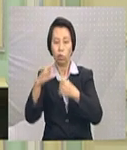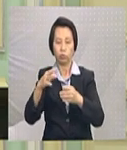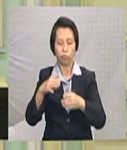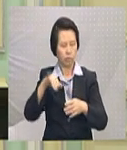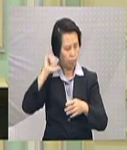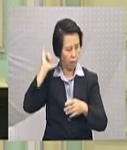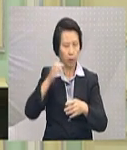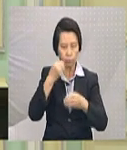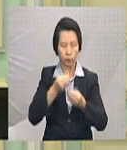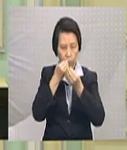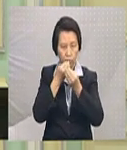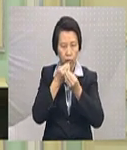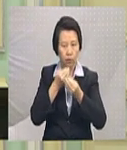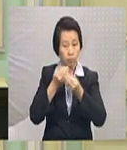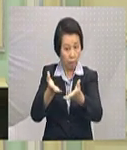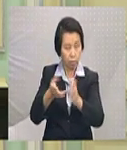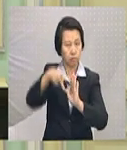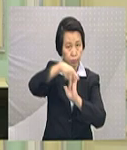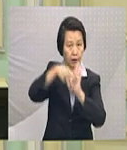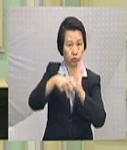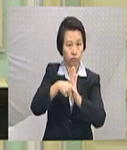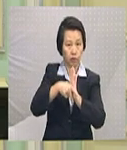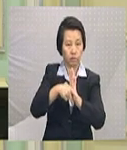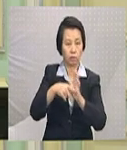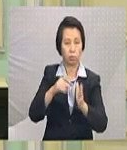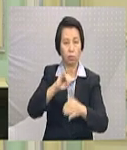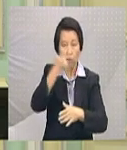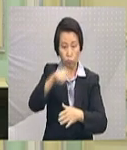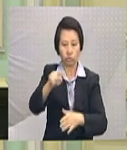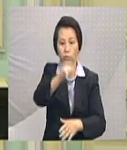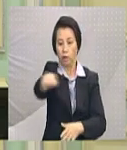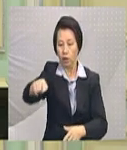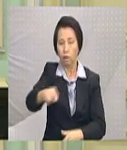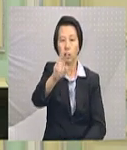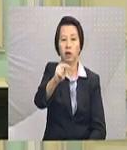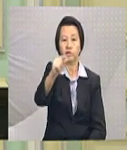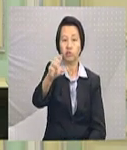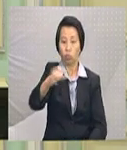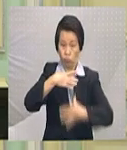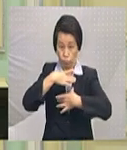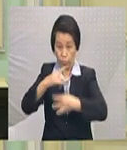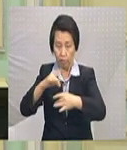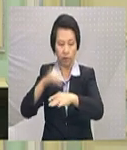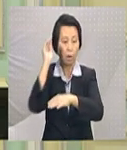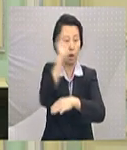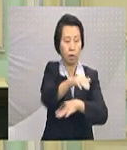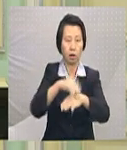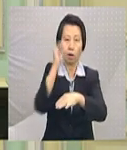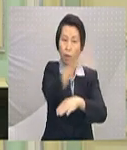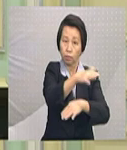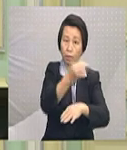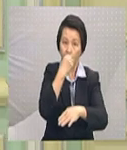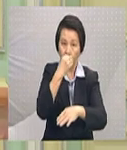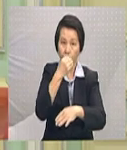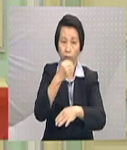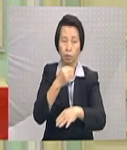mengeluarkan peraturan mereka ya, bagi NGO yang berminat untuk menghantar makanan